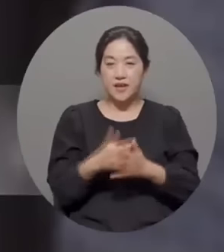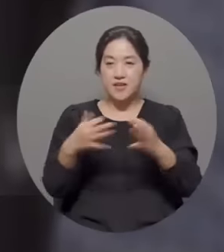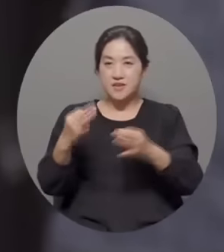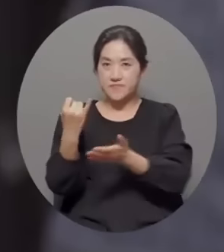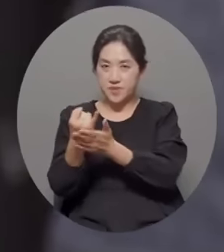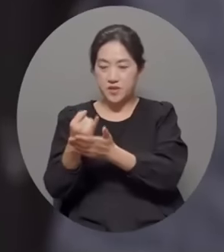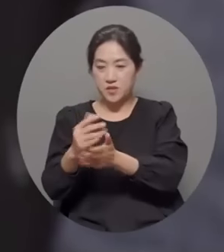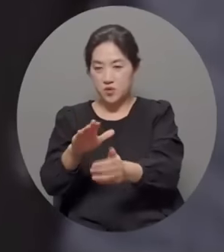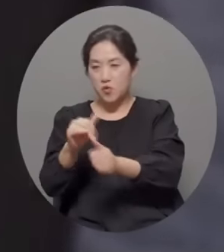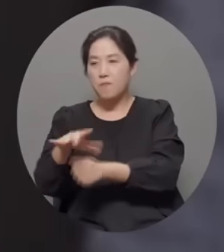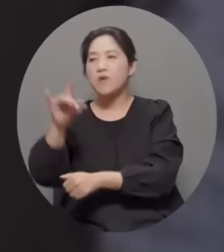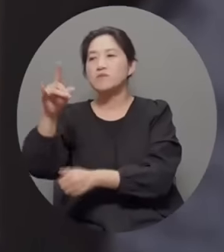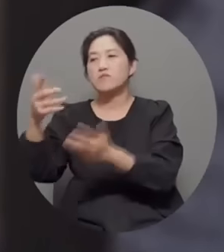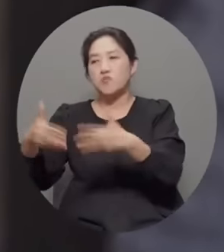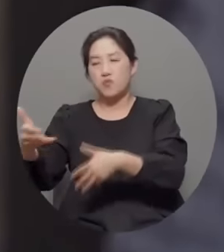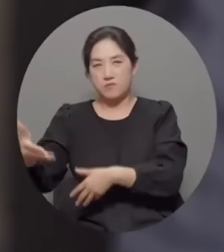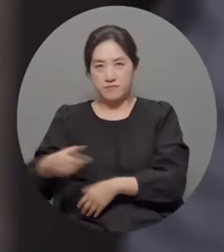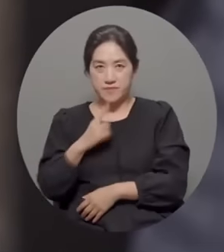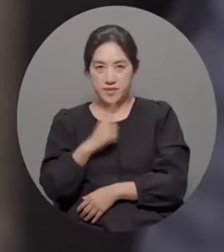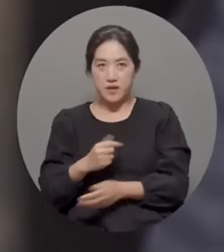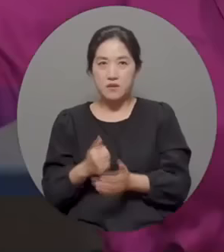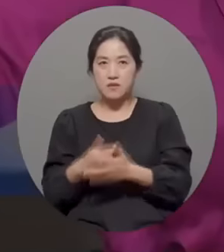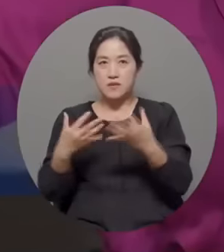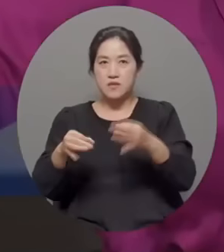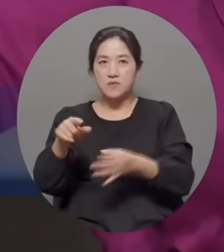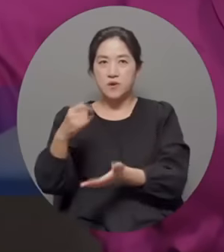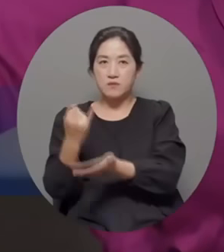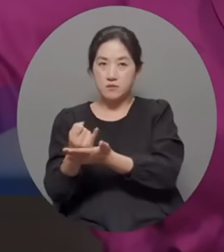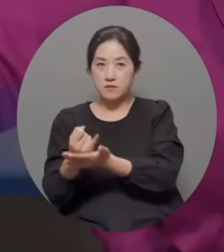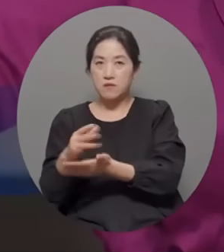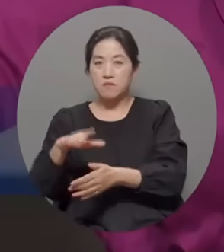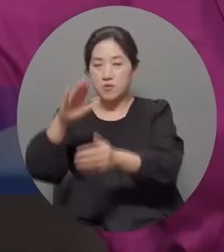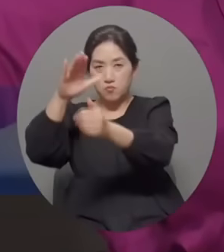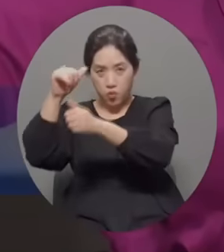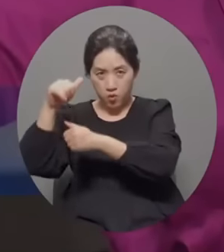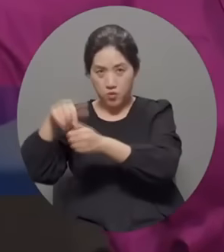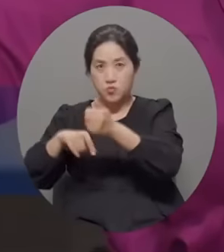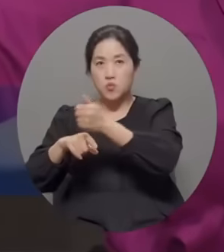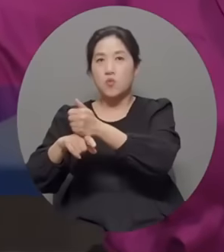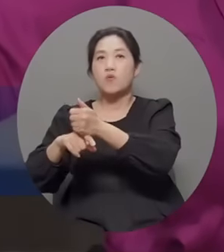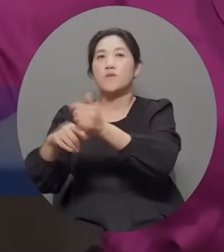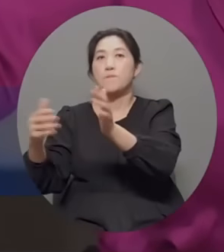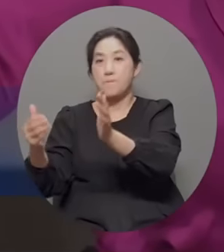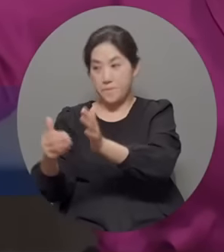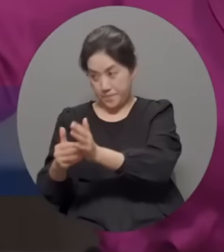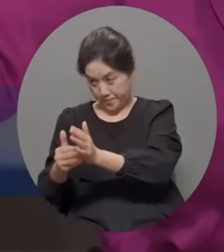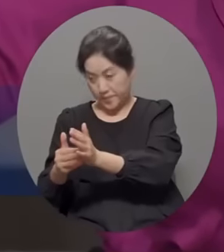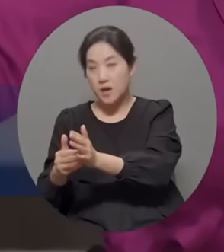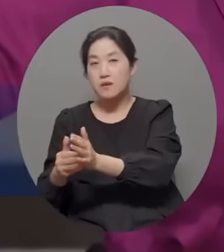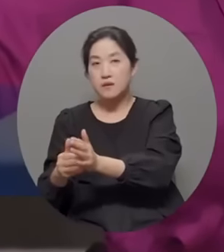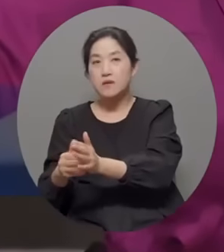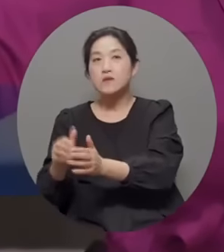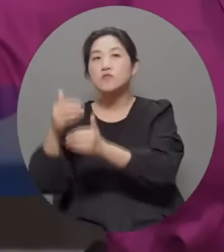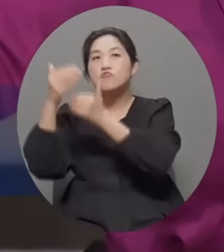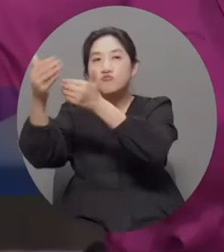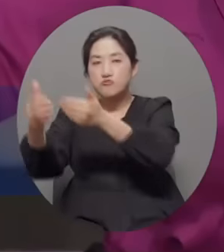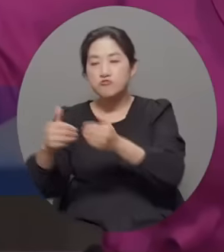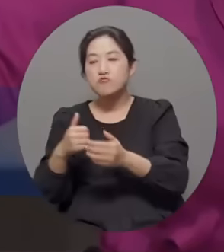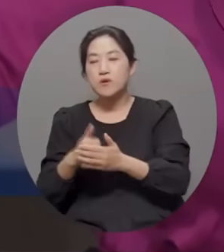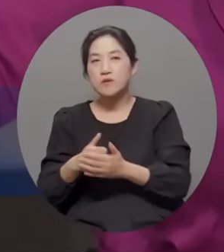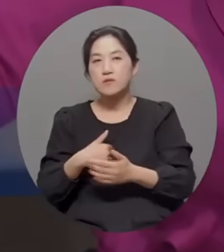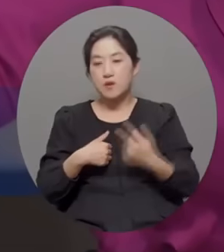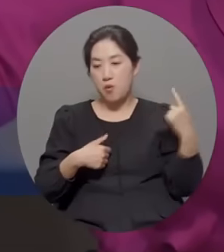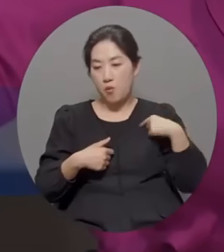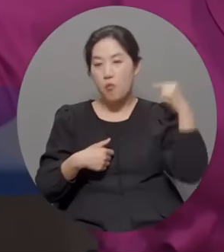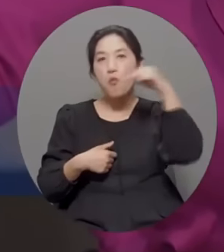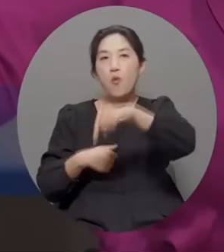소환 조사가 먼저라고 했습니다. 김건희 씨를 소환해서 조사를 하면 또 그 후에